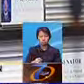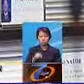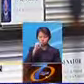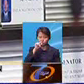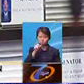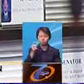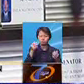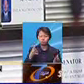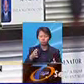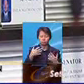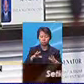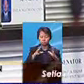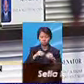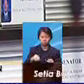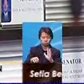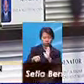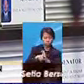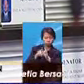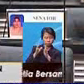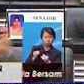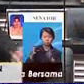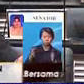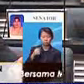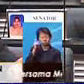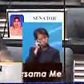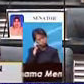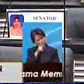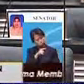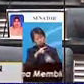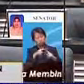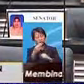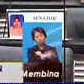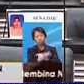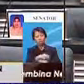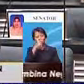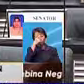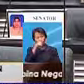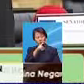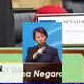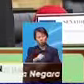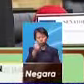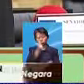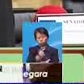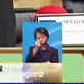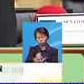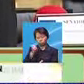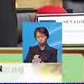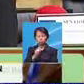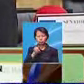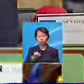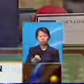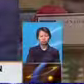sedikit telah menangkis persepsi orang awam yang menganggap Dewan Negara hanyalah rubber stamp semata.